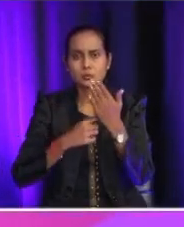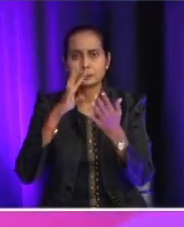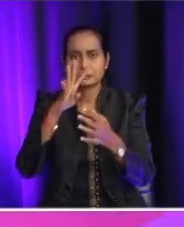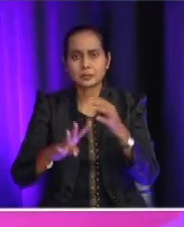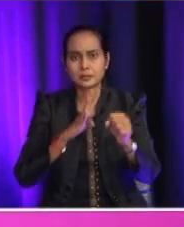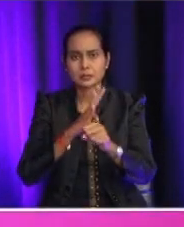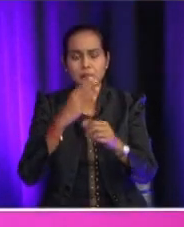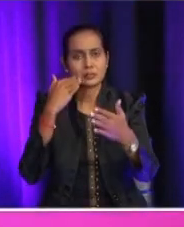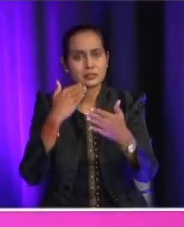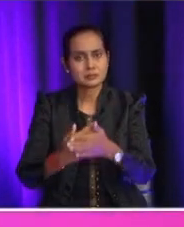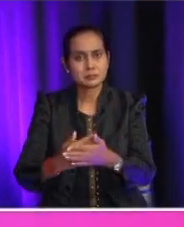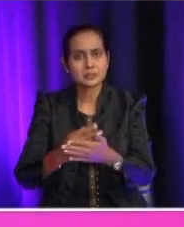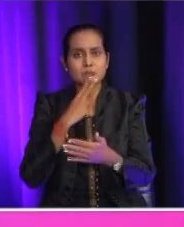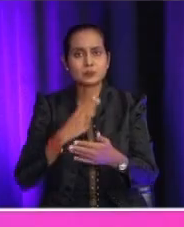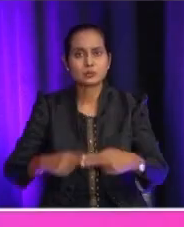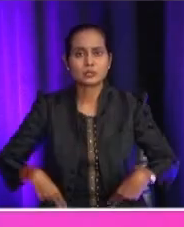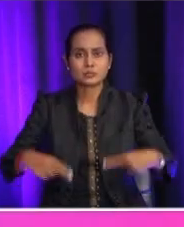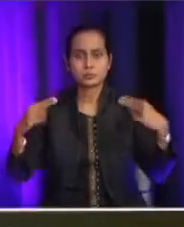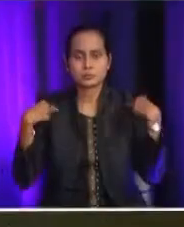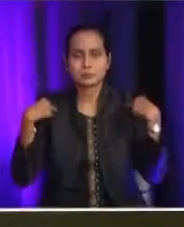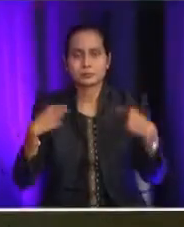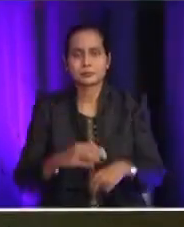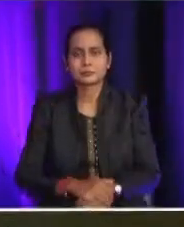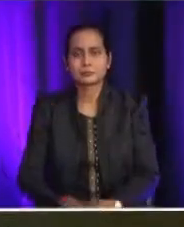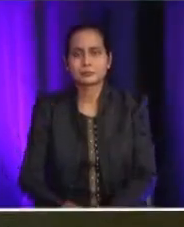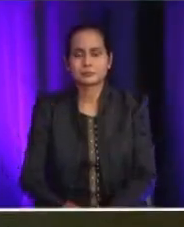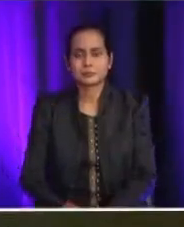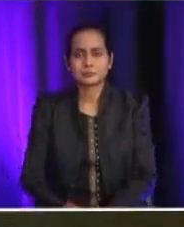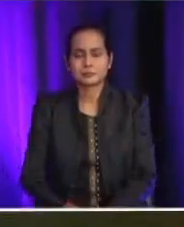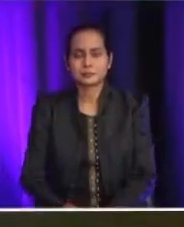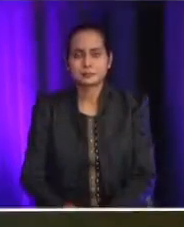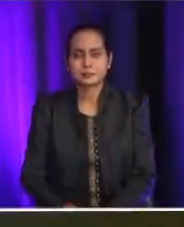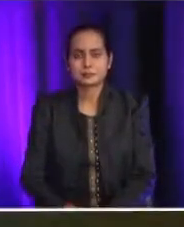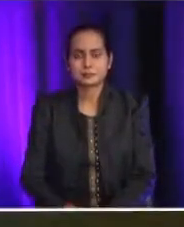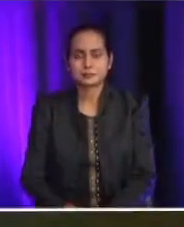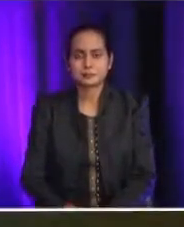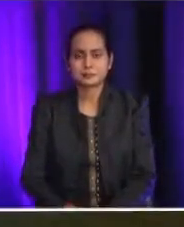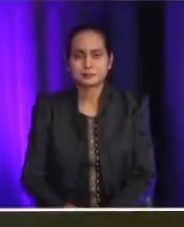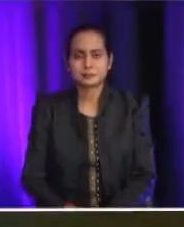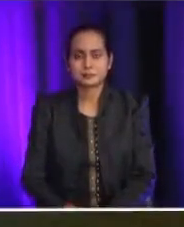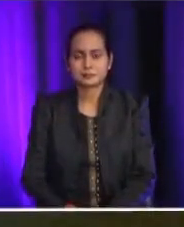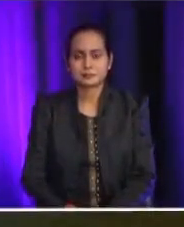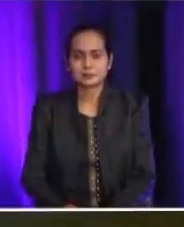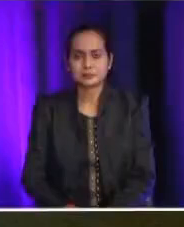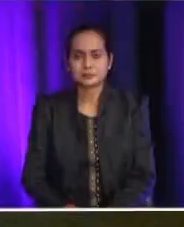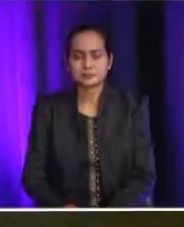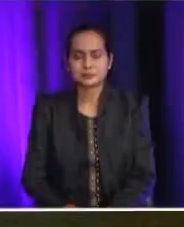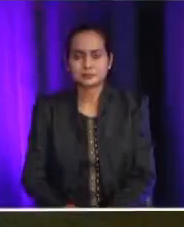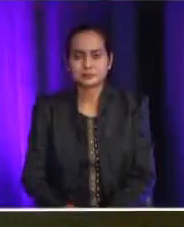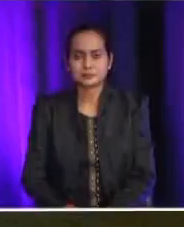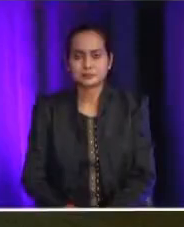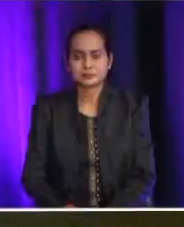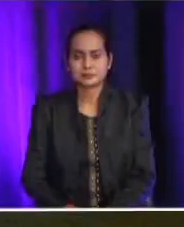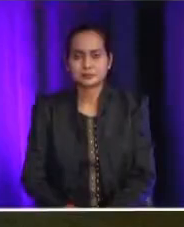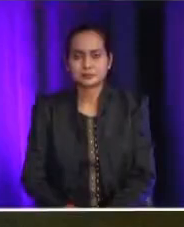sehingga hayat dikandung badan. Bagus ya. Maksudnya sehingga kita menutup mata. Hayat dikandung